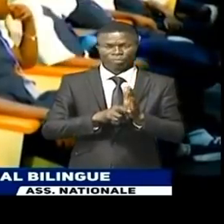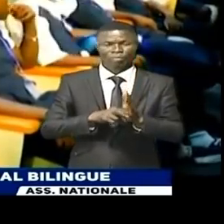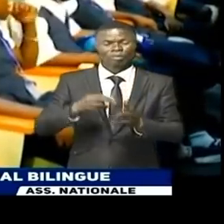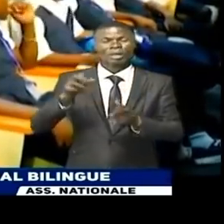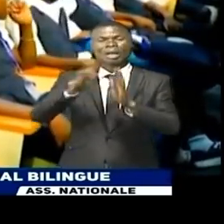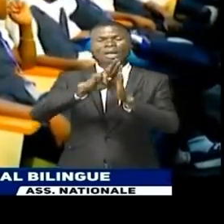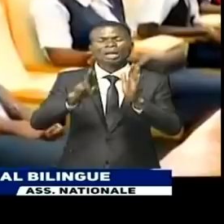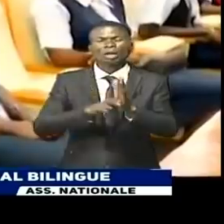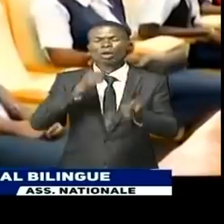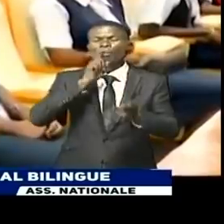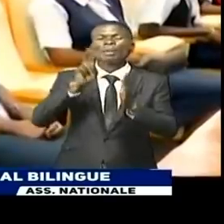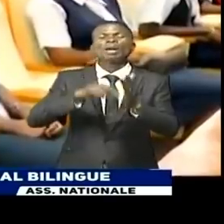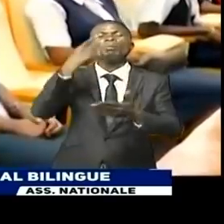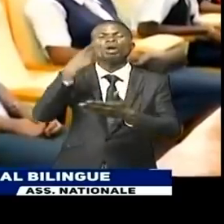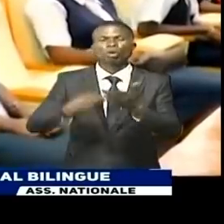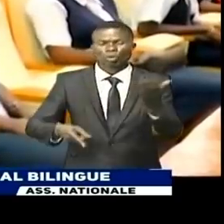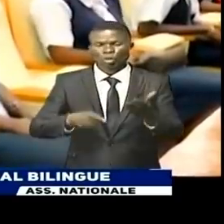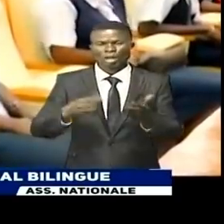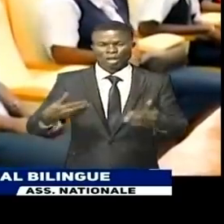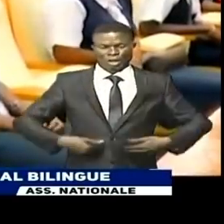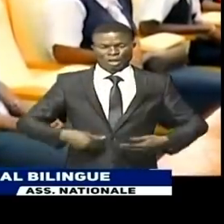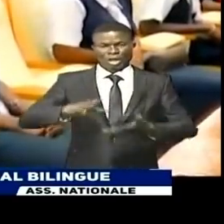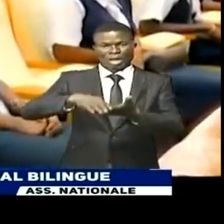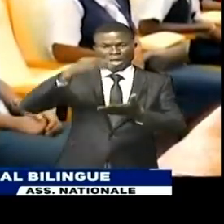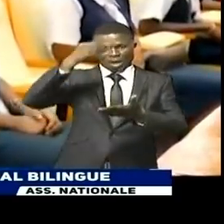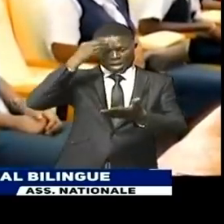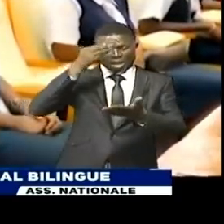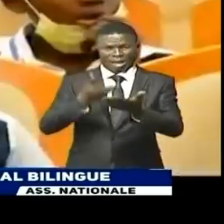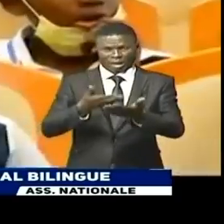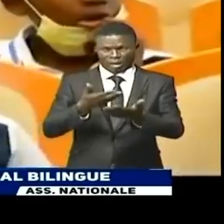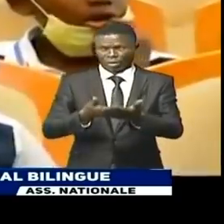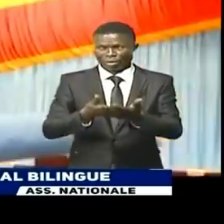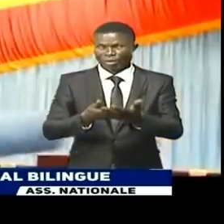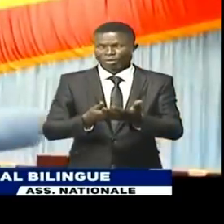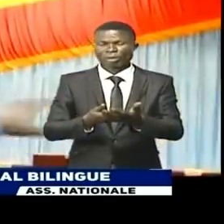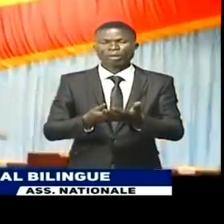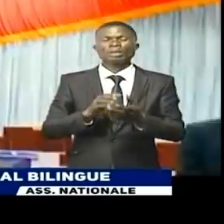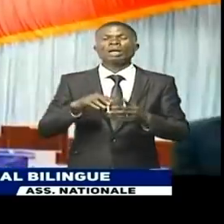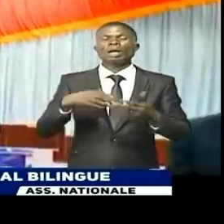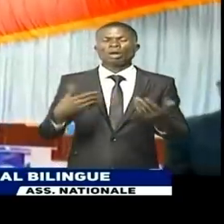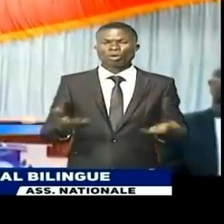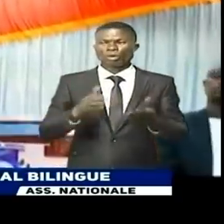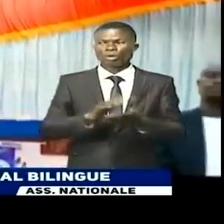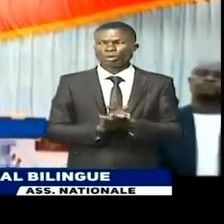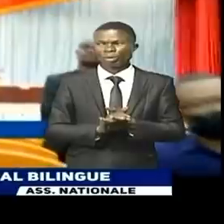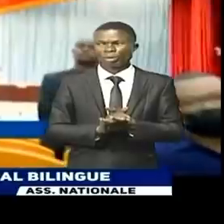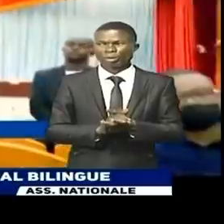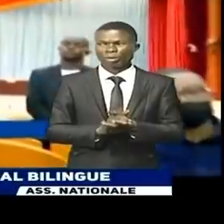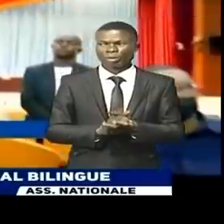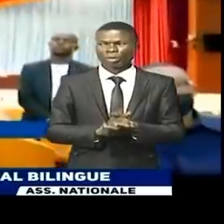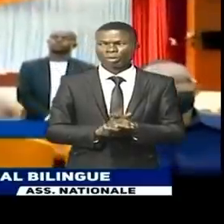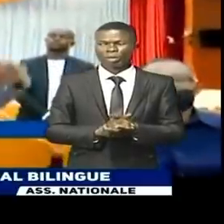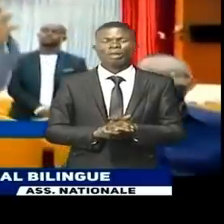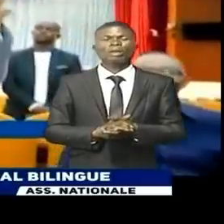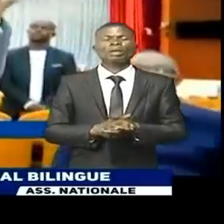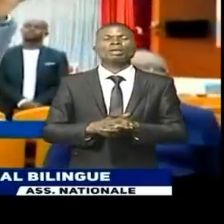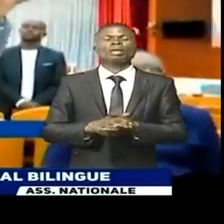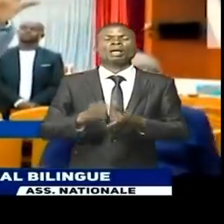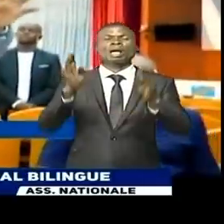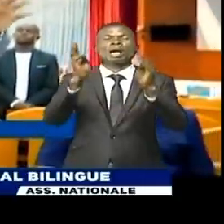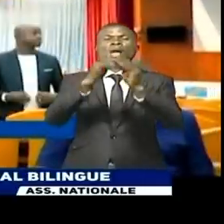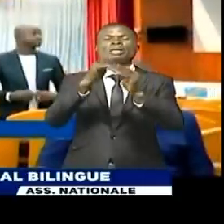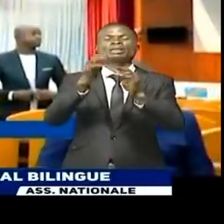du parlement ces jeunes élèves les saintes désormais dans cette chambre qu'on appelle assemblée